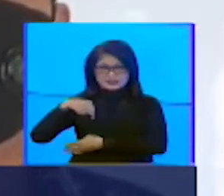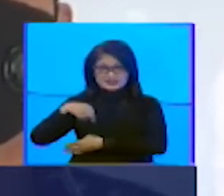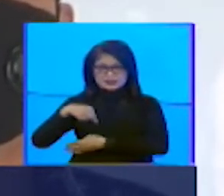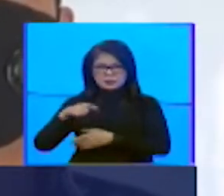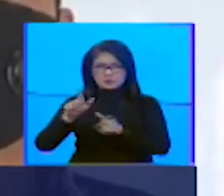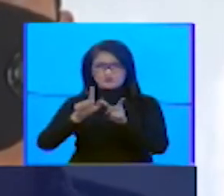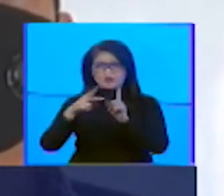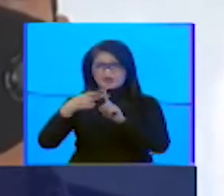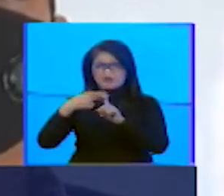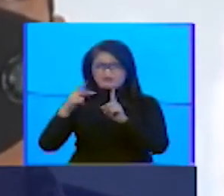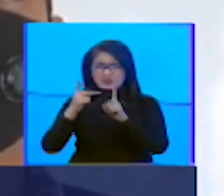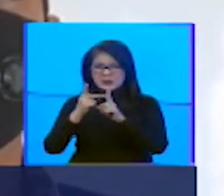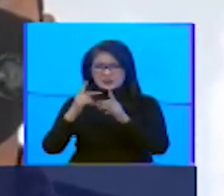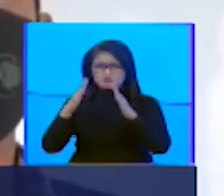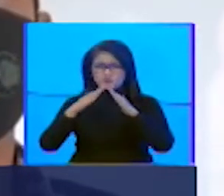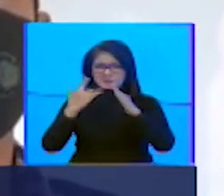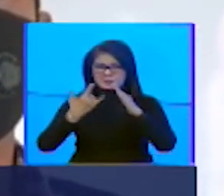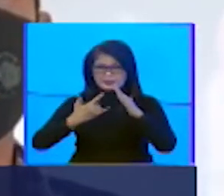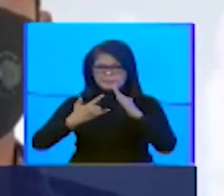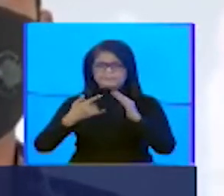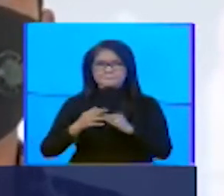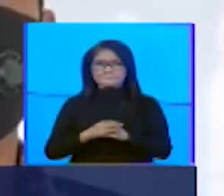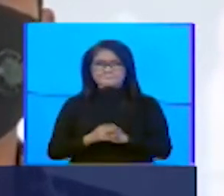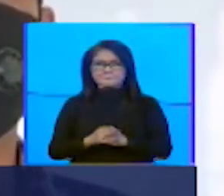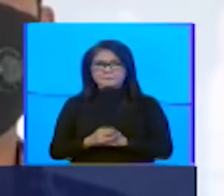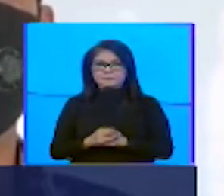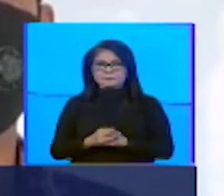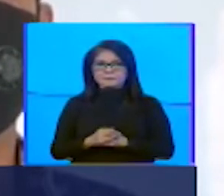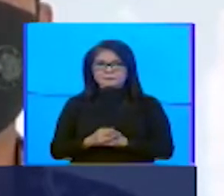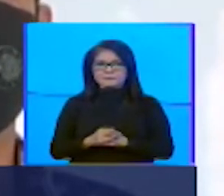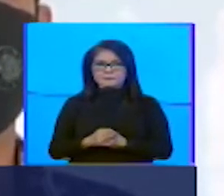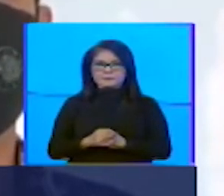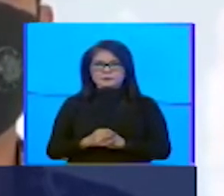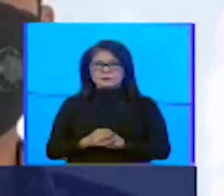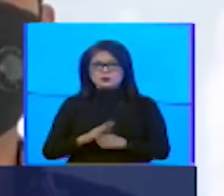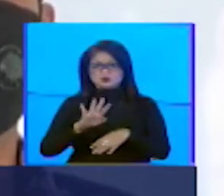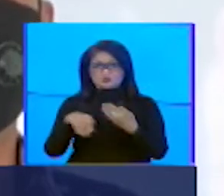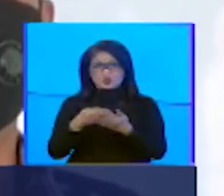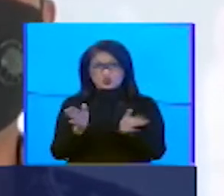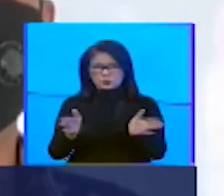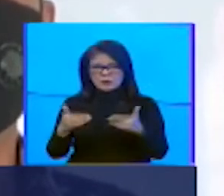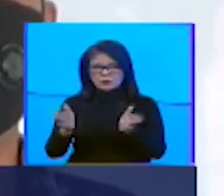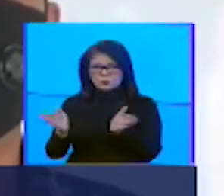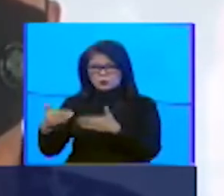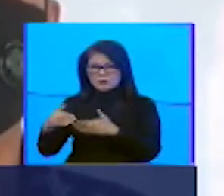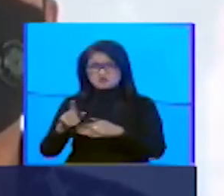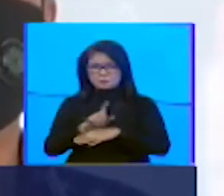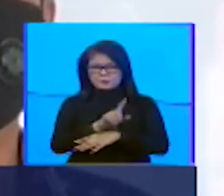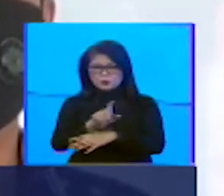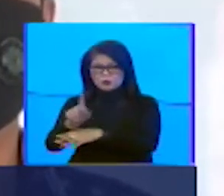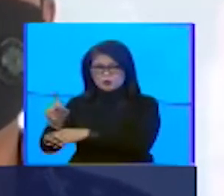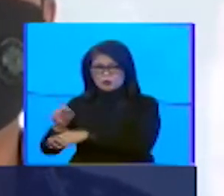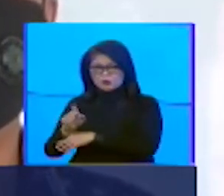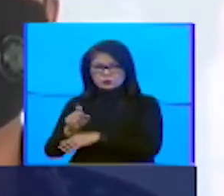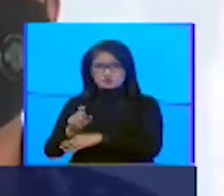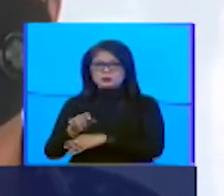work from home. Selain itu, semua ruangan juga kita sterilisasi dengan